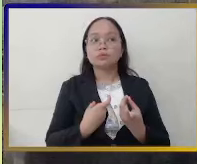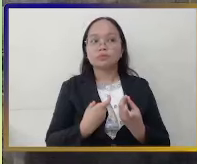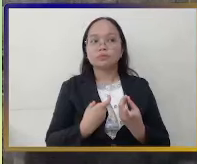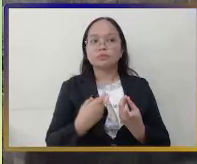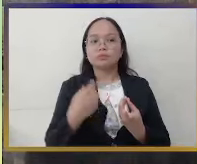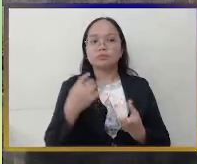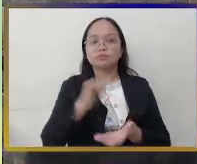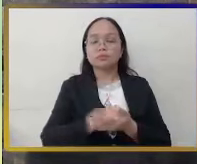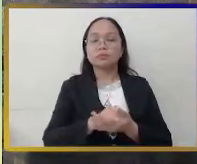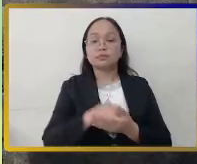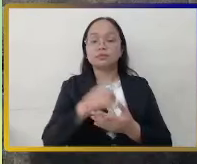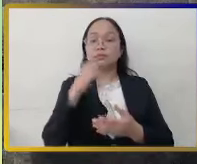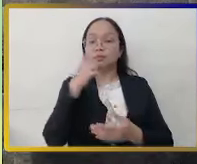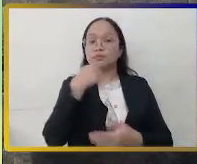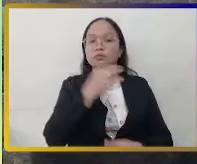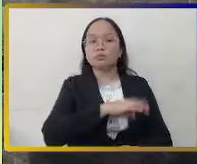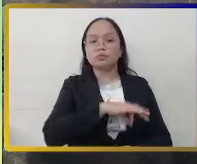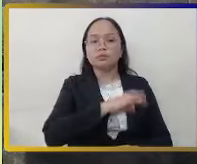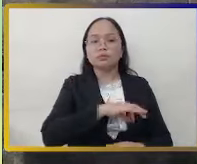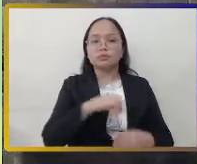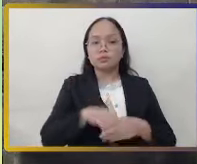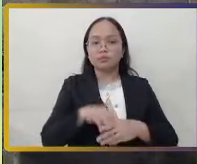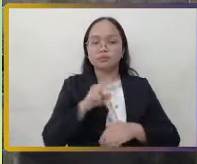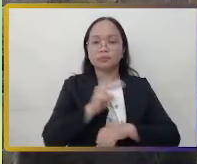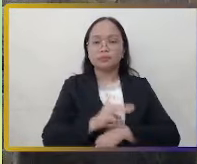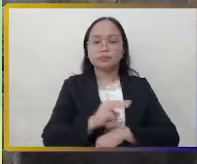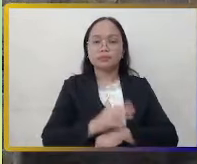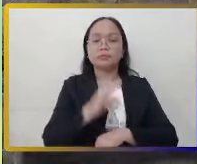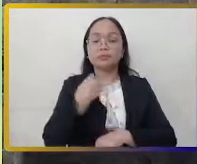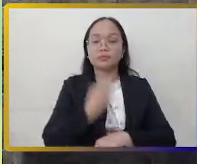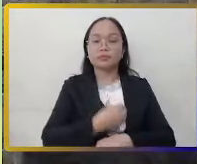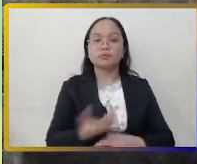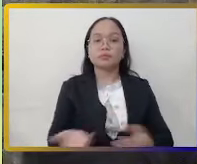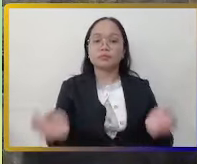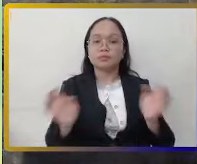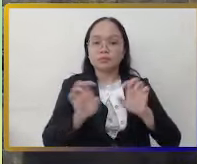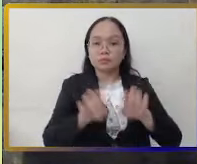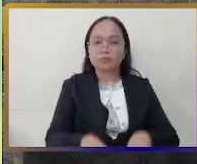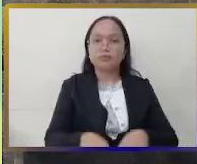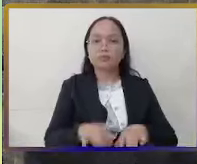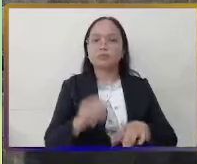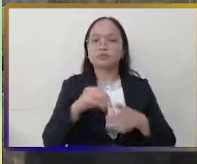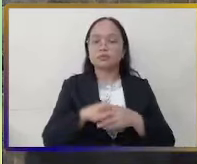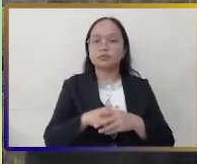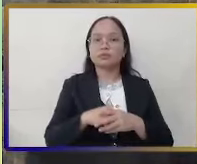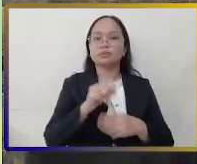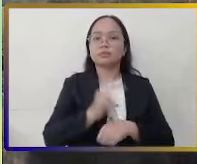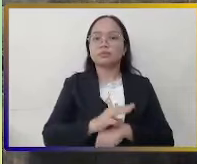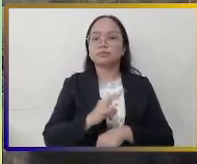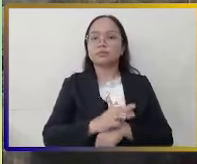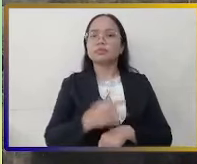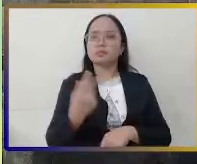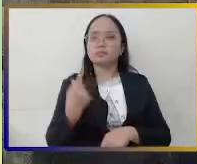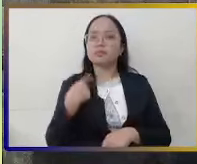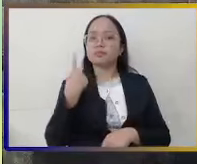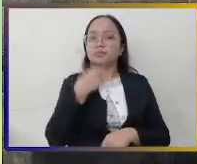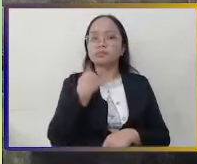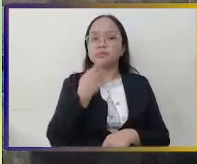sa ministry, you know. Yung effectivity po natin ay merong